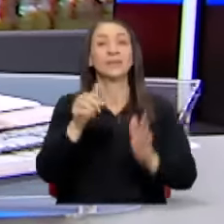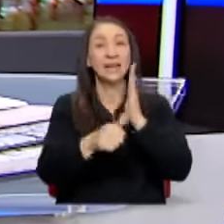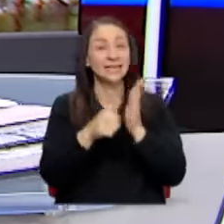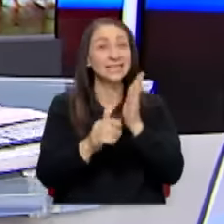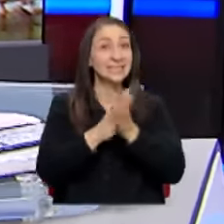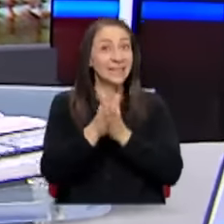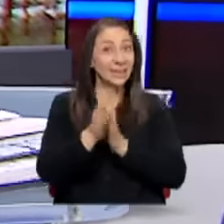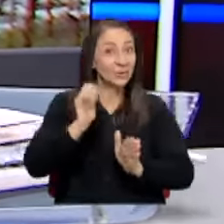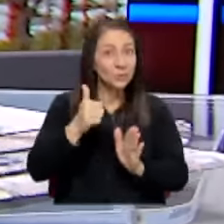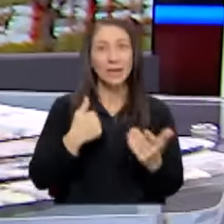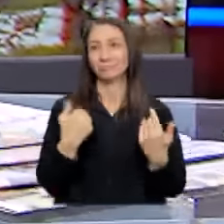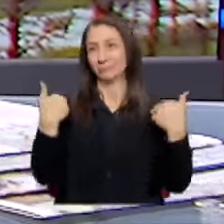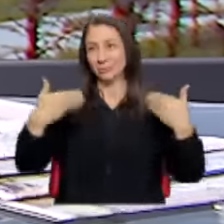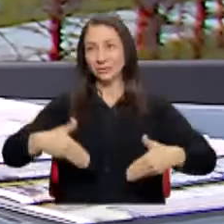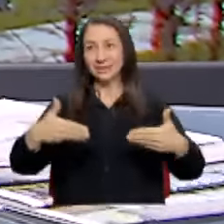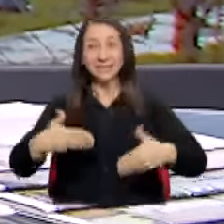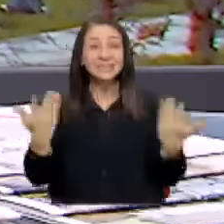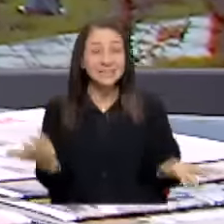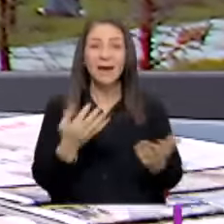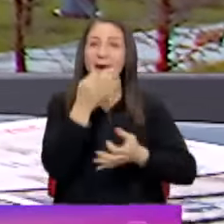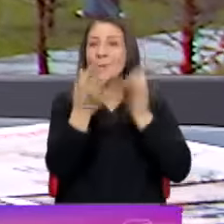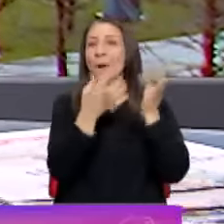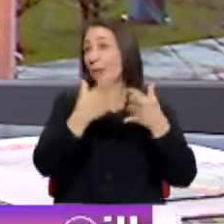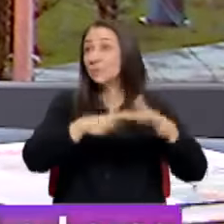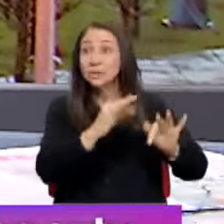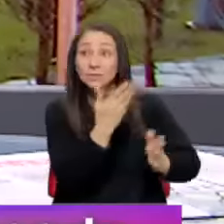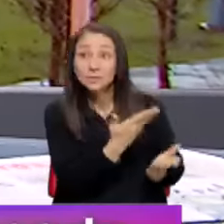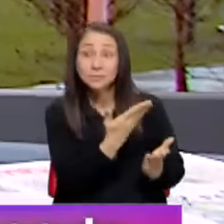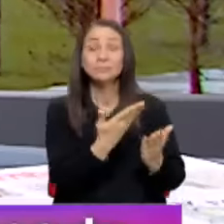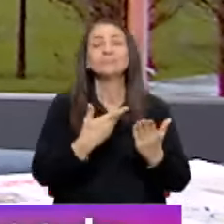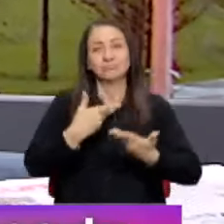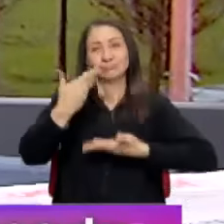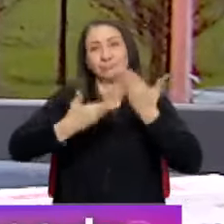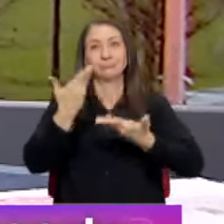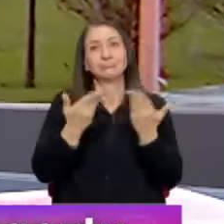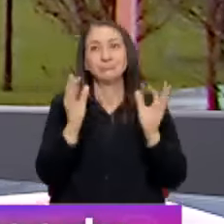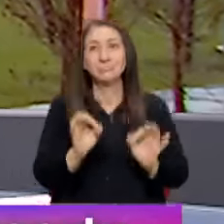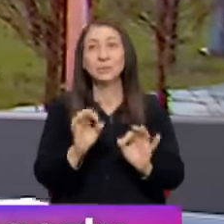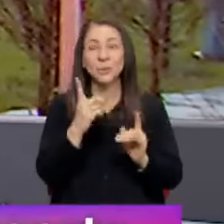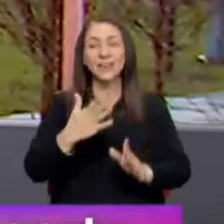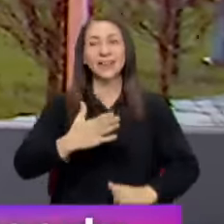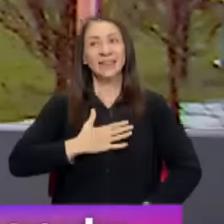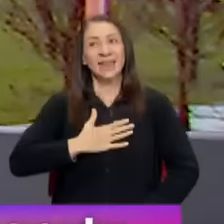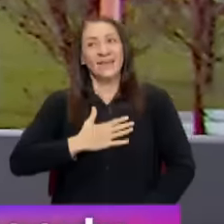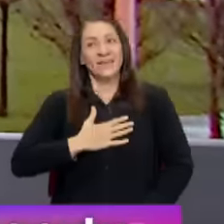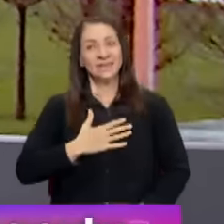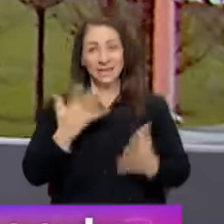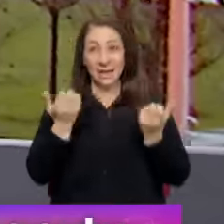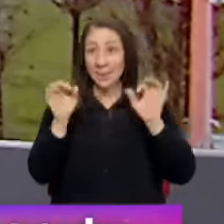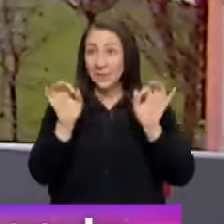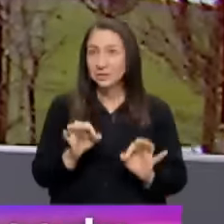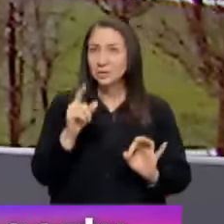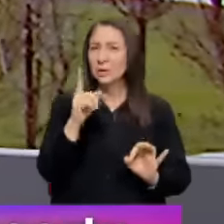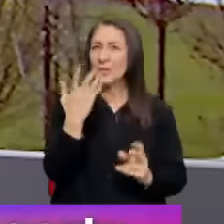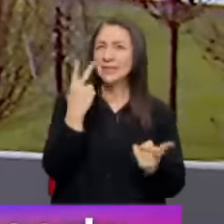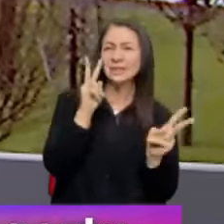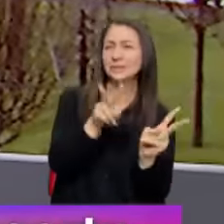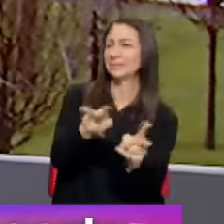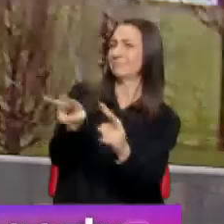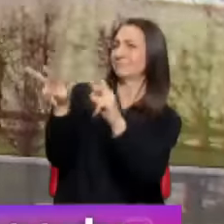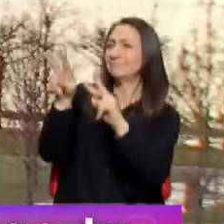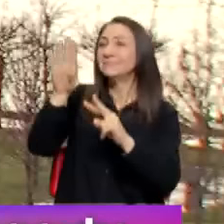Salı gününde karşınızdayız ve haberlerimiz hazır. Ekranlarınıza taşıyacağız. Şöyle bir nefes alarak başlayalım. Şöyle bir dışarıya